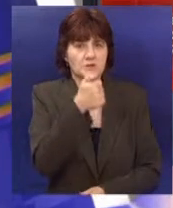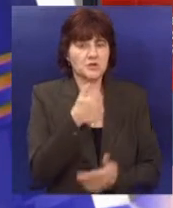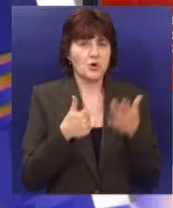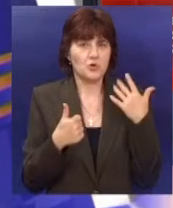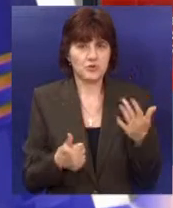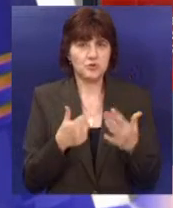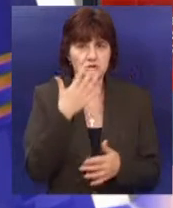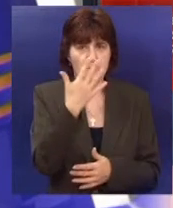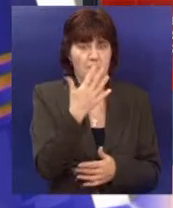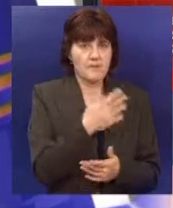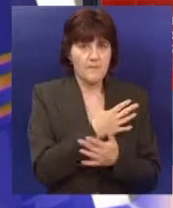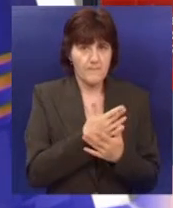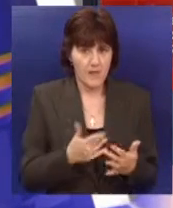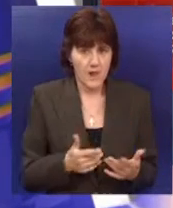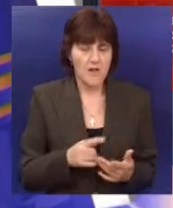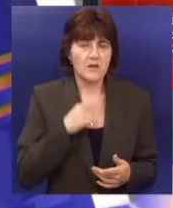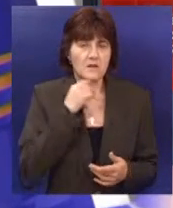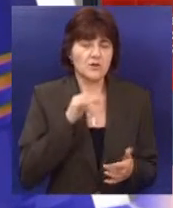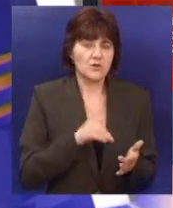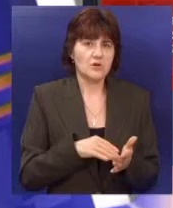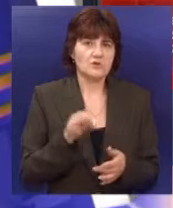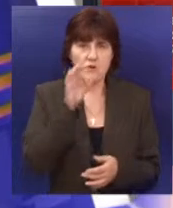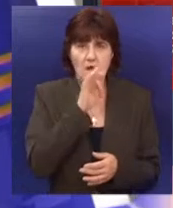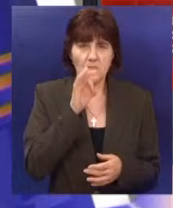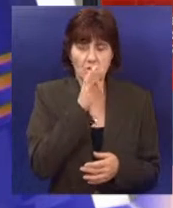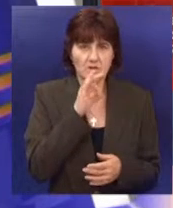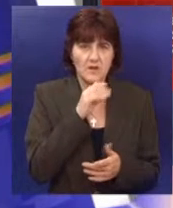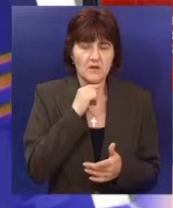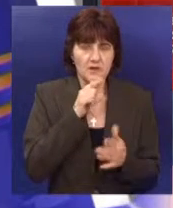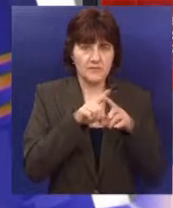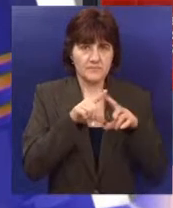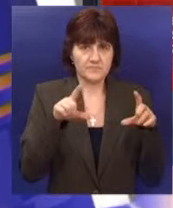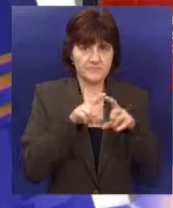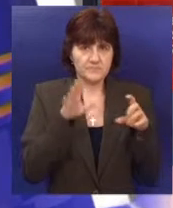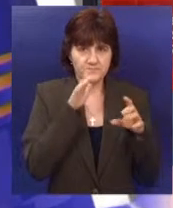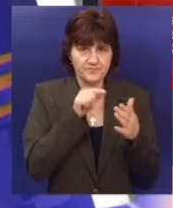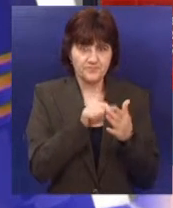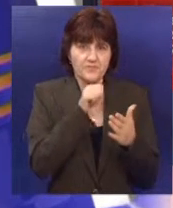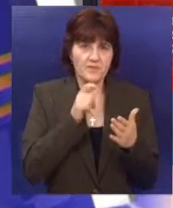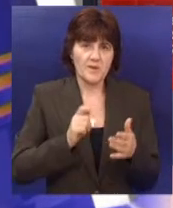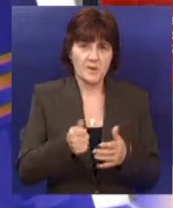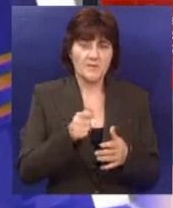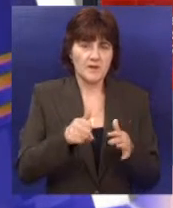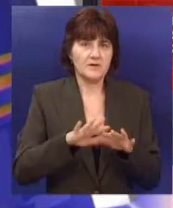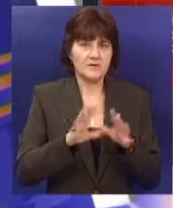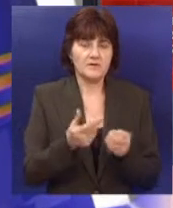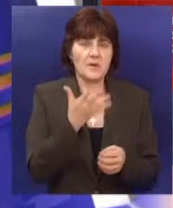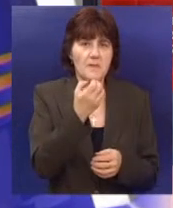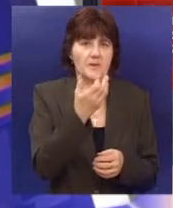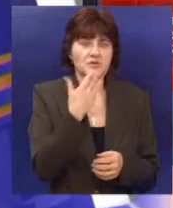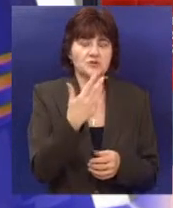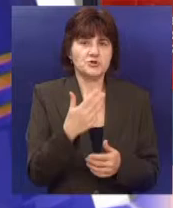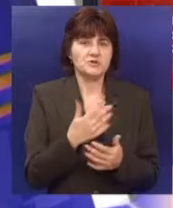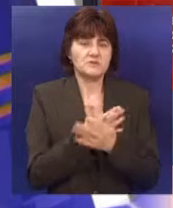skoro 165 miliona, a apoteci Subotica na osnovu lekova izdatih na recept je plaćeno nešto preko